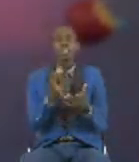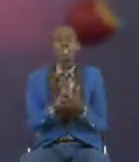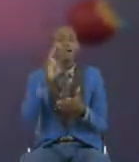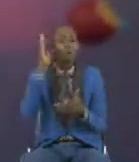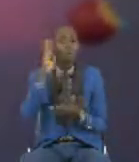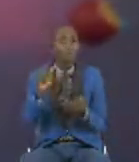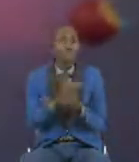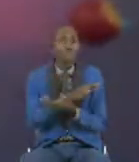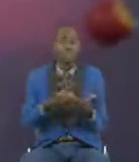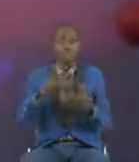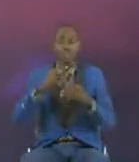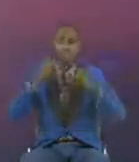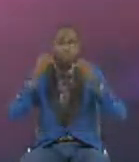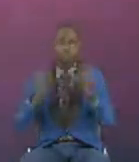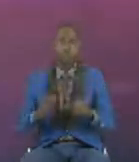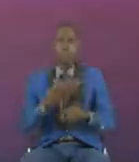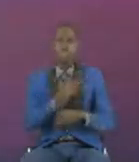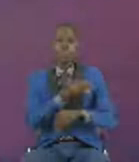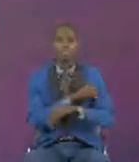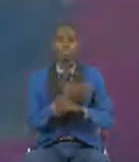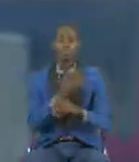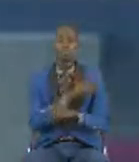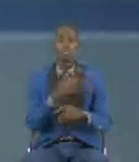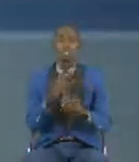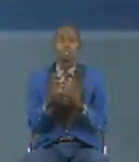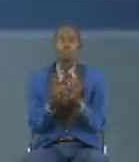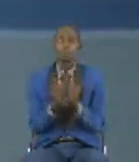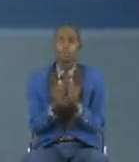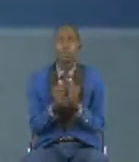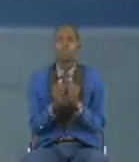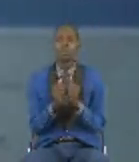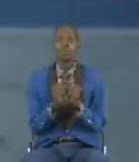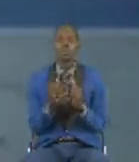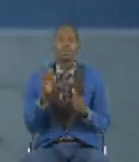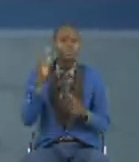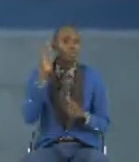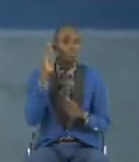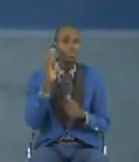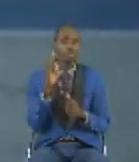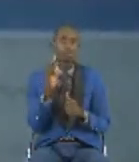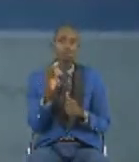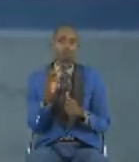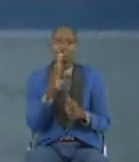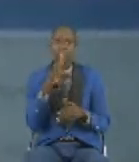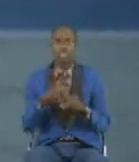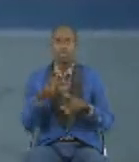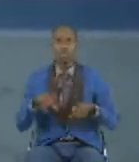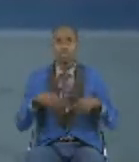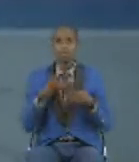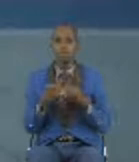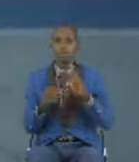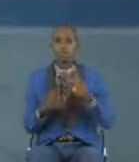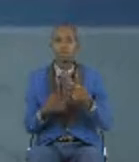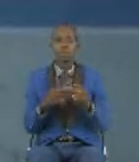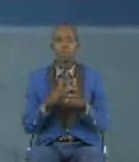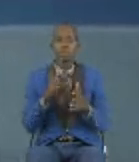le détruire. La force, et tu dois personnellement posséder cela dans ta vie. Deuxièmement, c'est